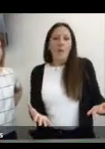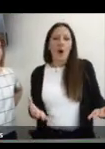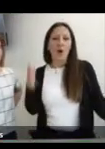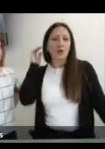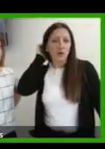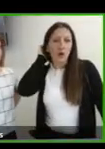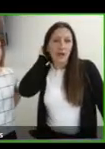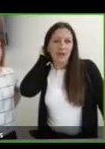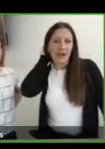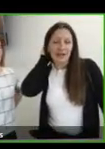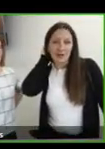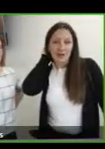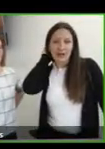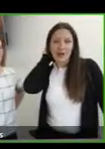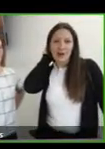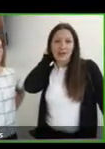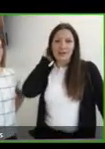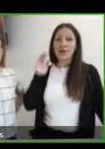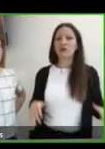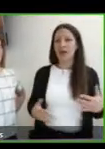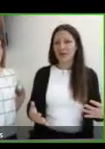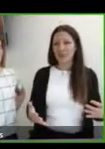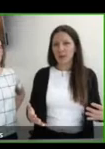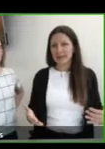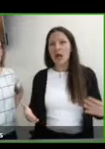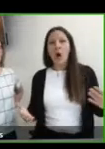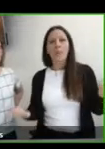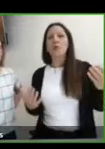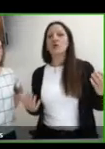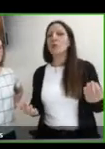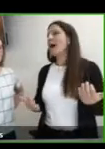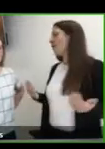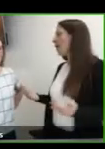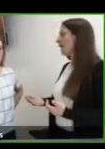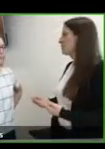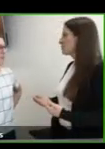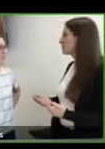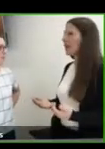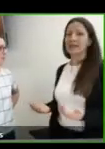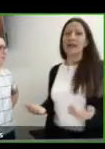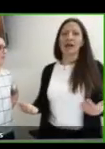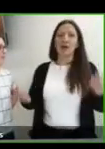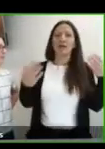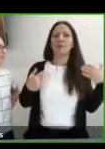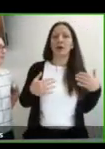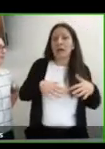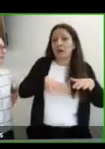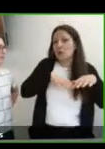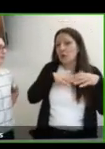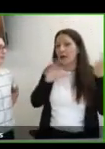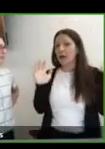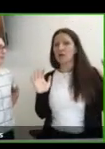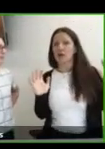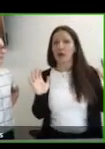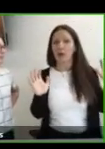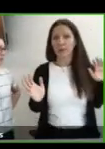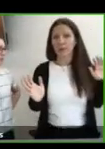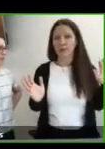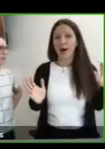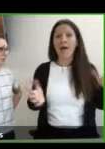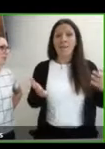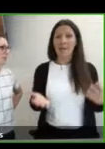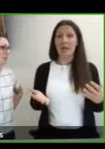On a un peu le rôle de nourrir notre algorithme et donc de l'influencer. On peut soit avoir la posture dans laquelle l'algorithme est quelque chose de programmé sur lequel